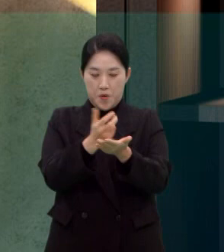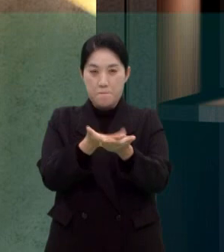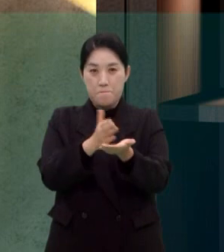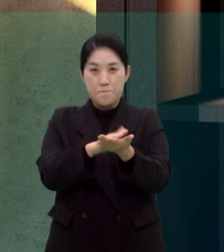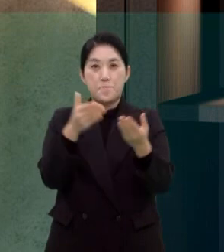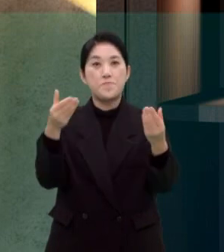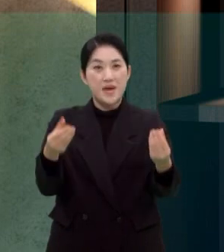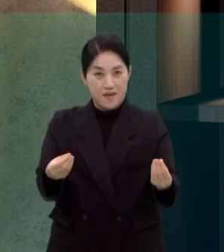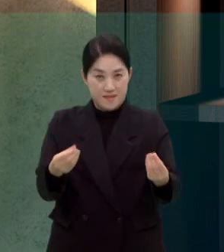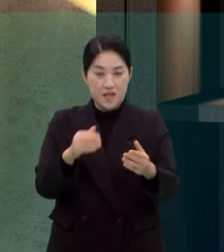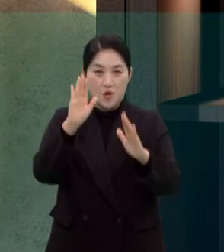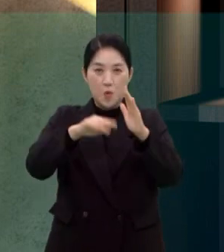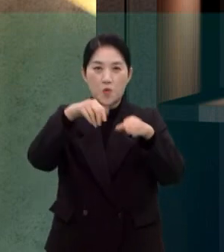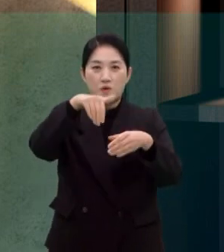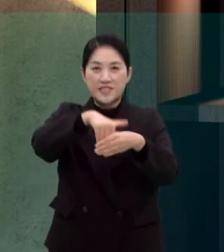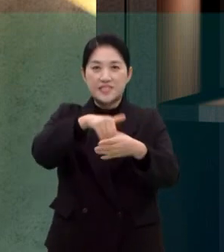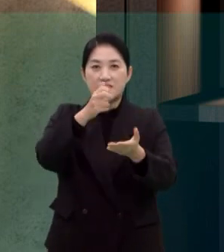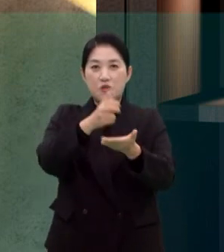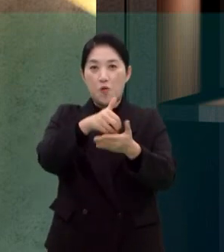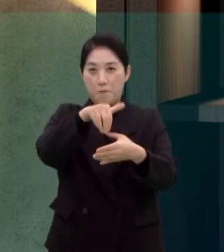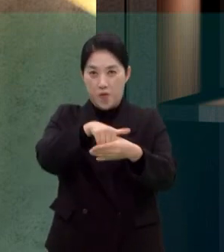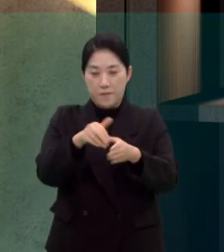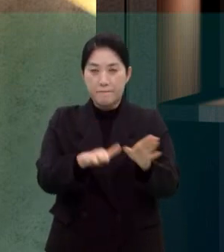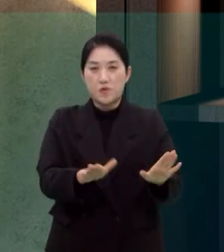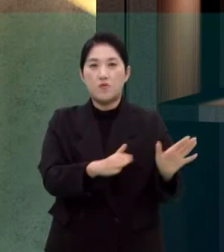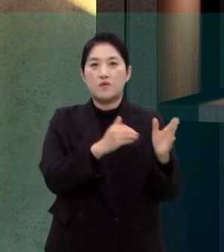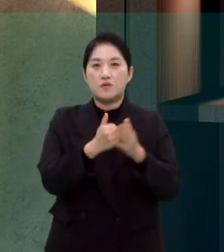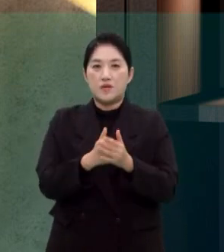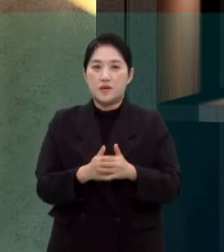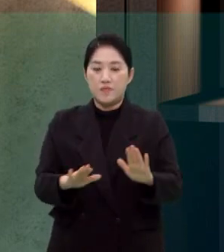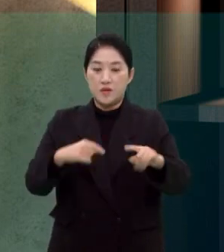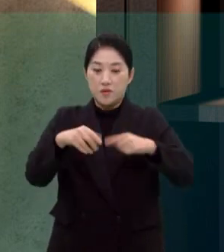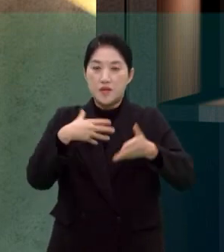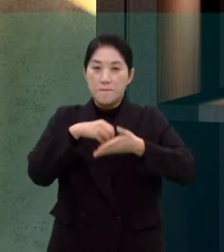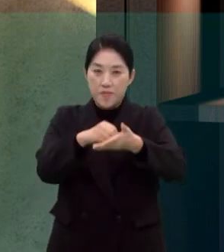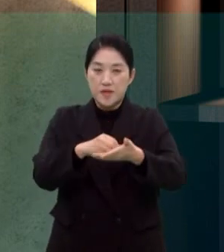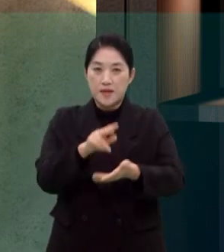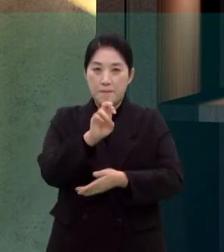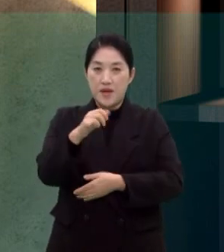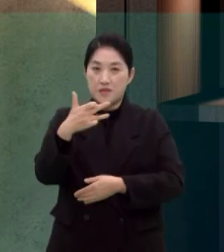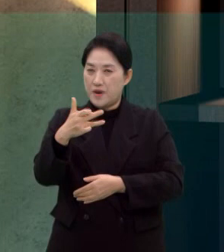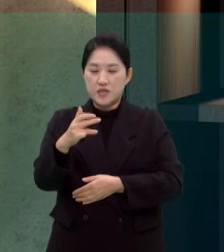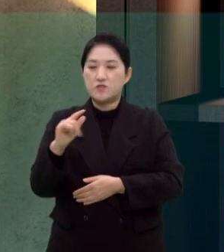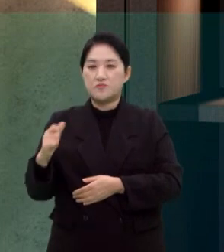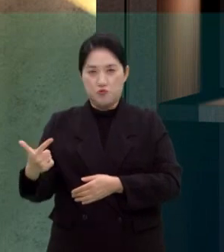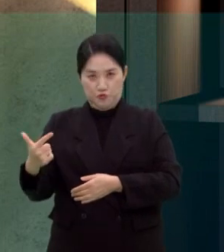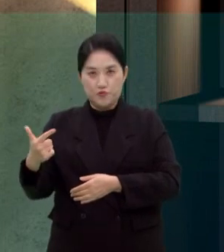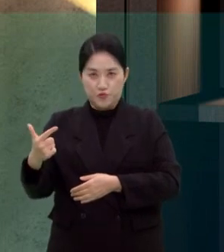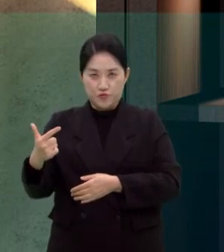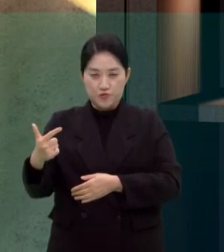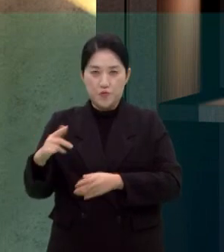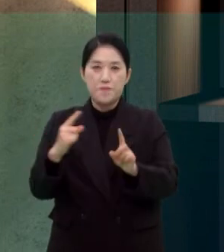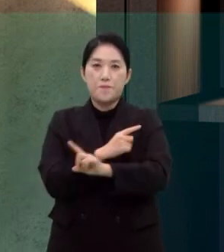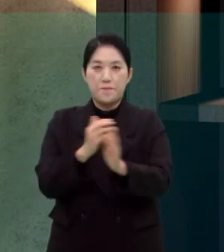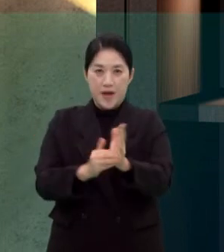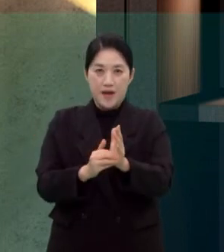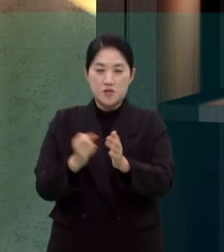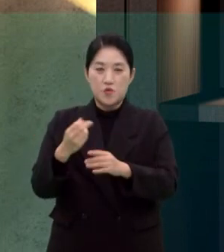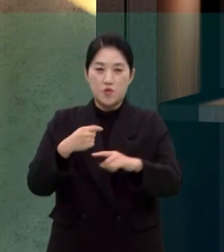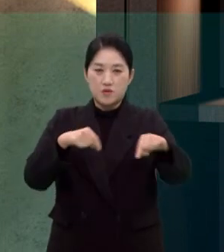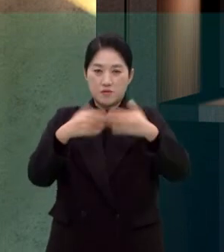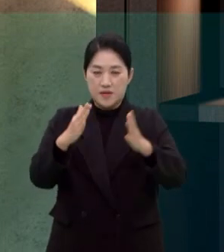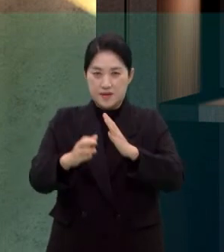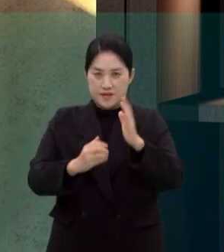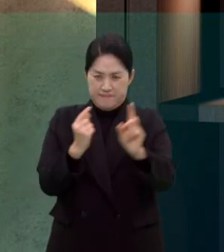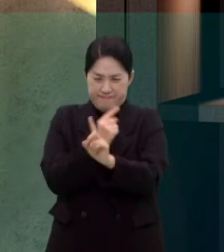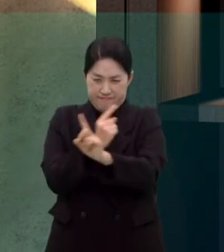통과되었습니다. 정당에 가입할 수 있는 연령은 만 18세에서 16세로 낮춰졌습니다. 또한 정당 혁신을